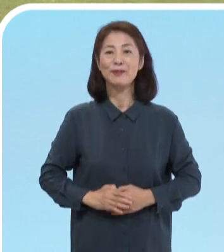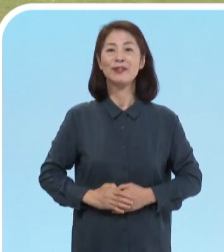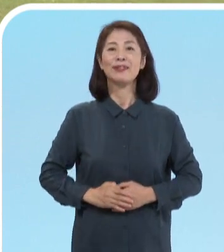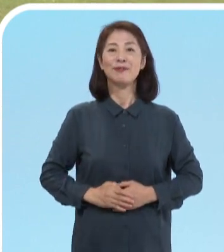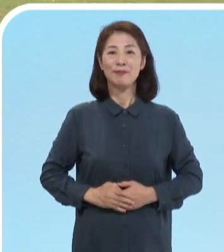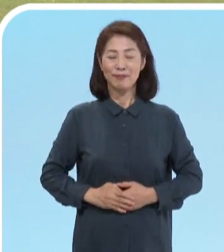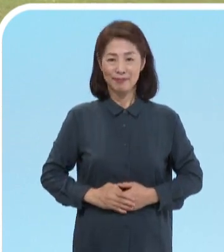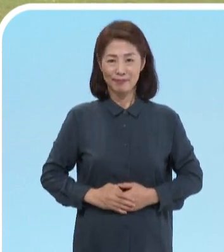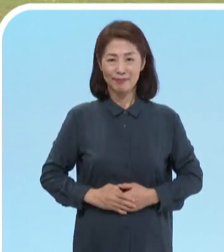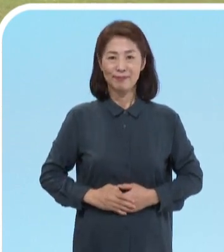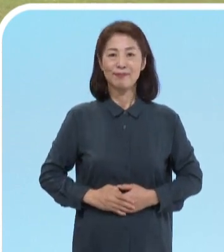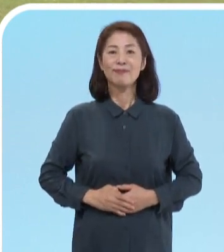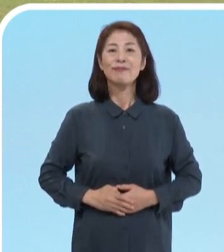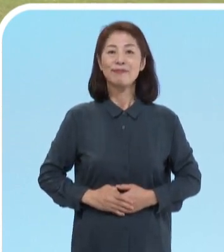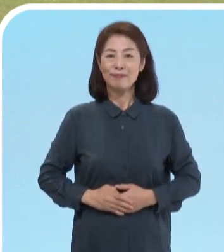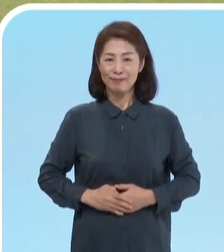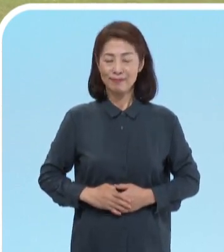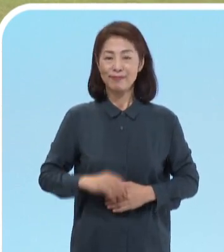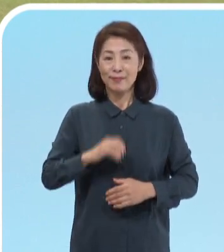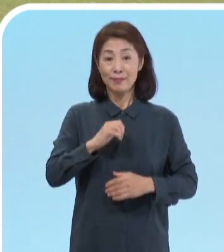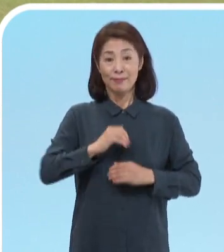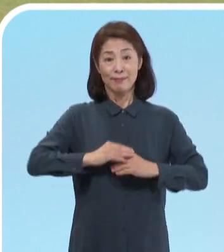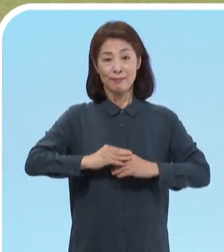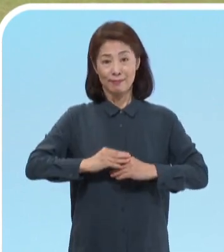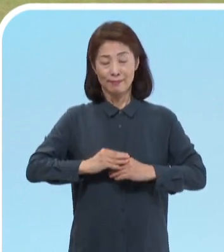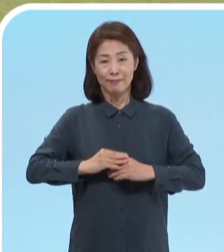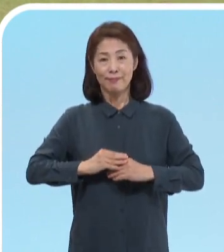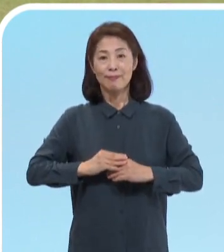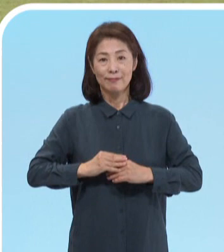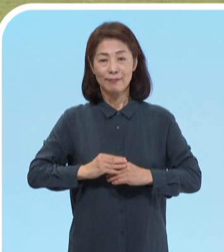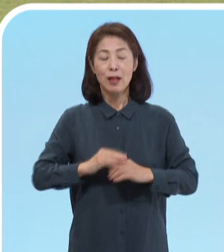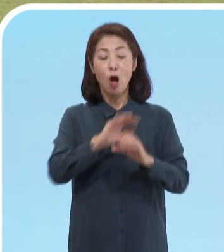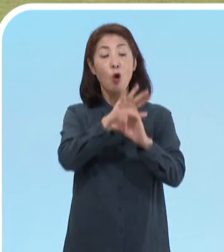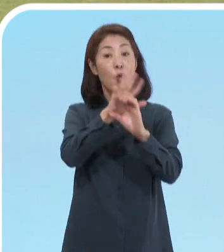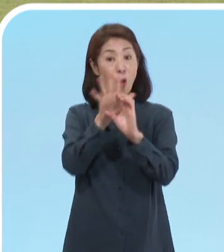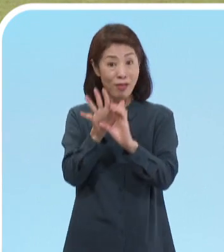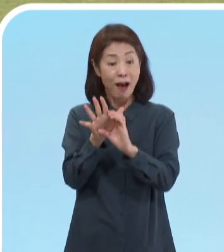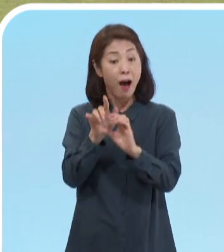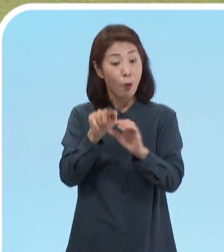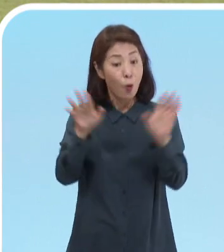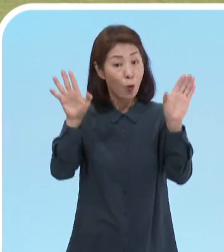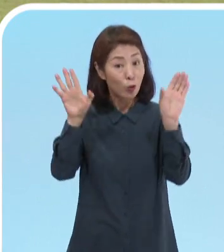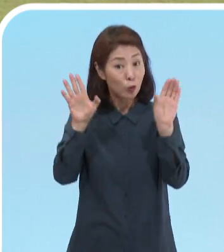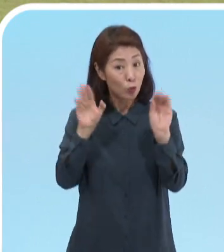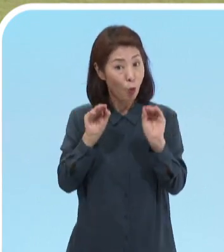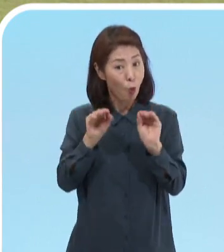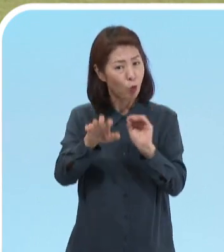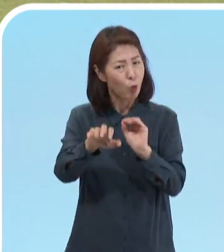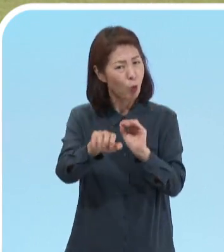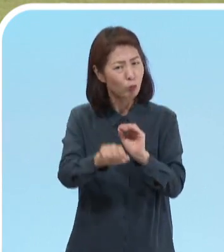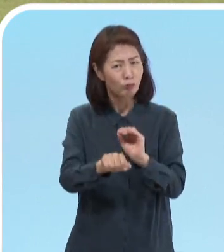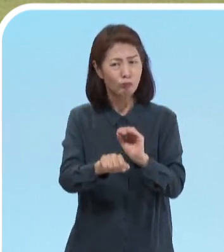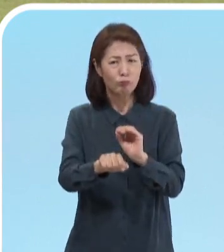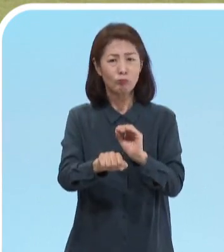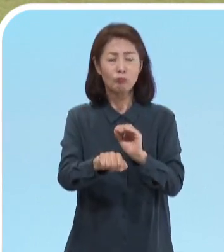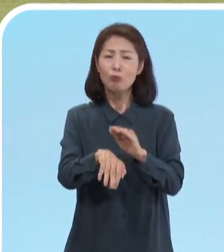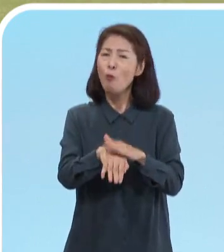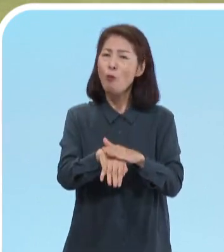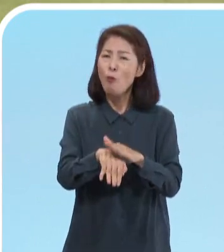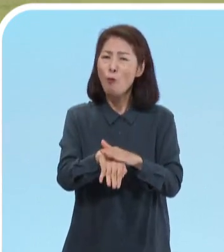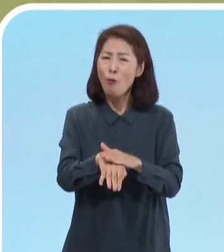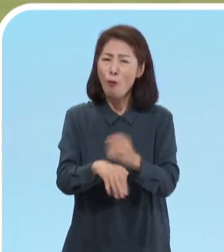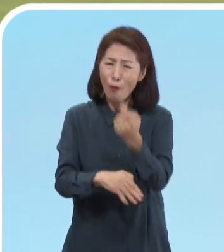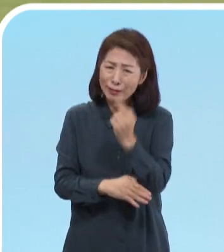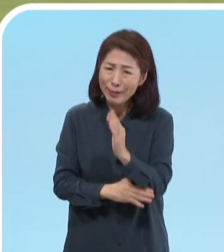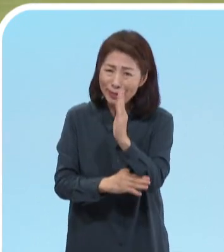こそ兵庫県庁へ。 本当にね、素敵なところで、はい、でも早速ね、はいはい、新型コロナに対する情報なんですけど、それをちょっとどうやって知ったらいいのかなと思いました。 そう